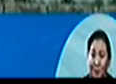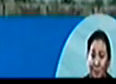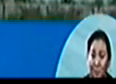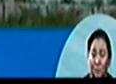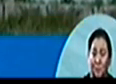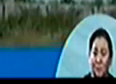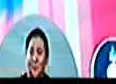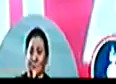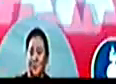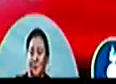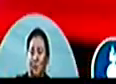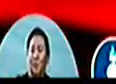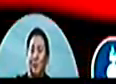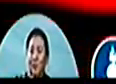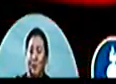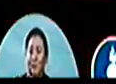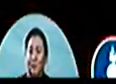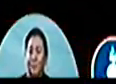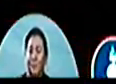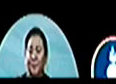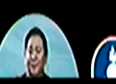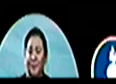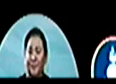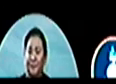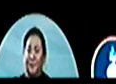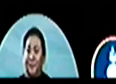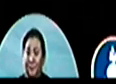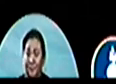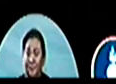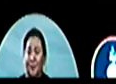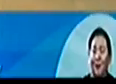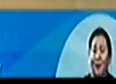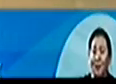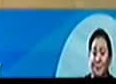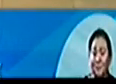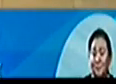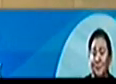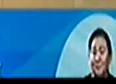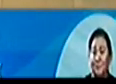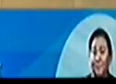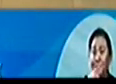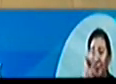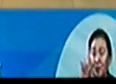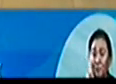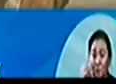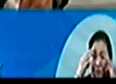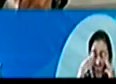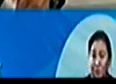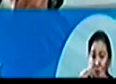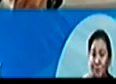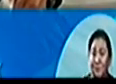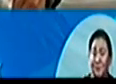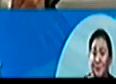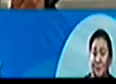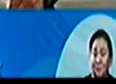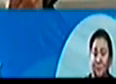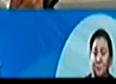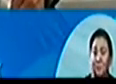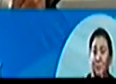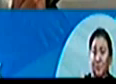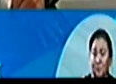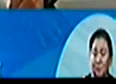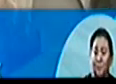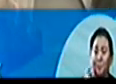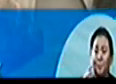боломжуудыг нэмэгдүүлнэ. Эрин сурвалжлах сэтгүүл зүй, чөлөөт олон ургалч хэвлэл мэдээллийн эрх чөлөөний баталгааг